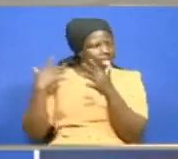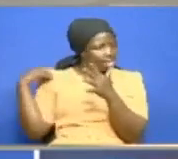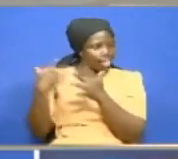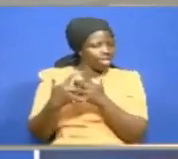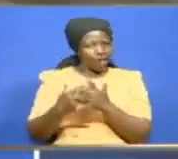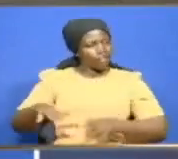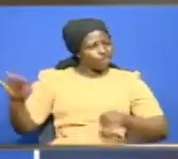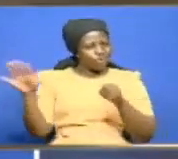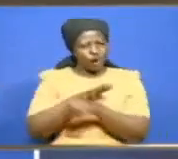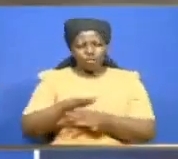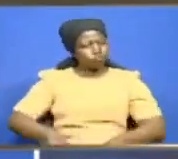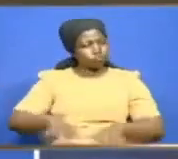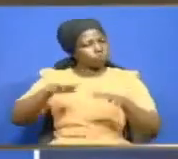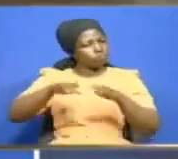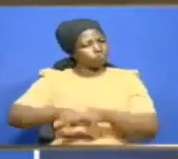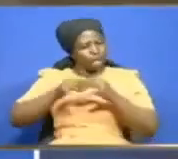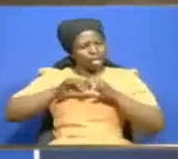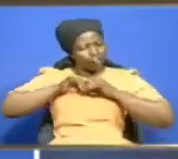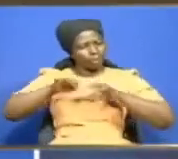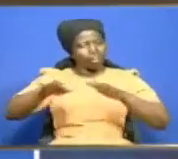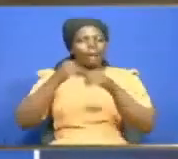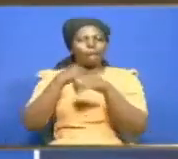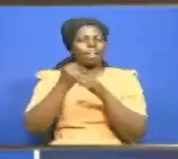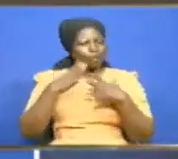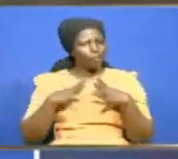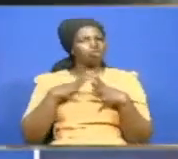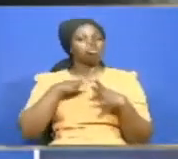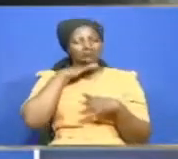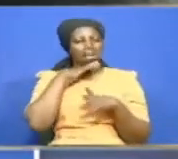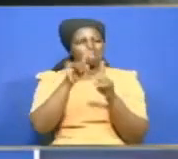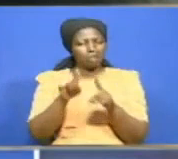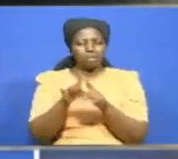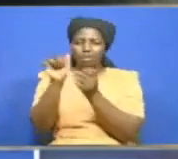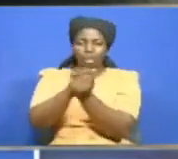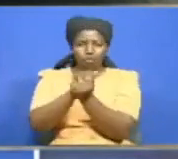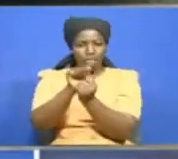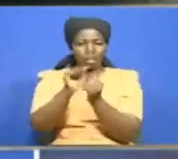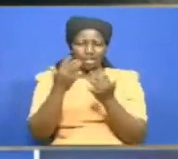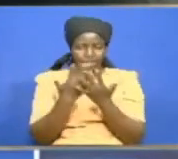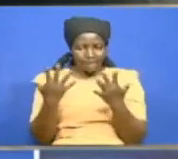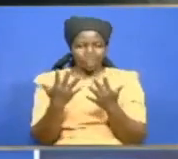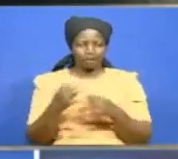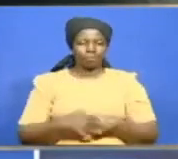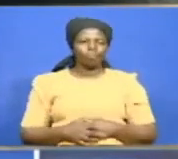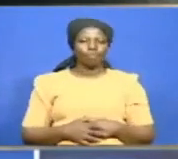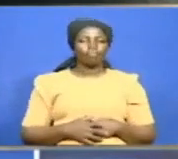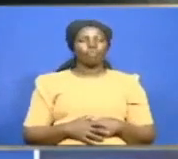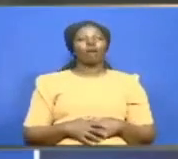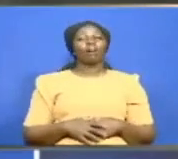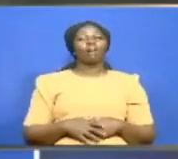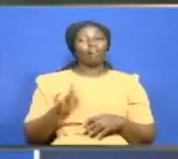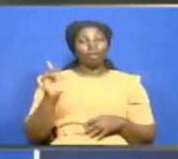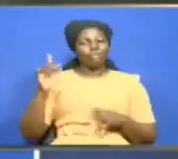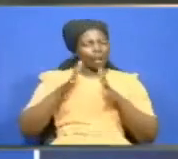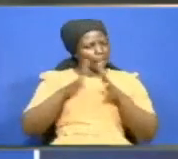endangering lives and destroying property of those living downstream. Kwa ukubwa hizi ndizo tunnel